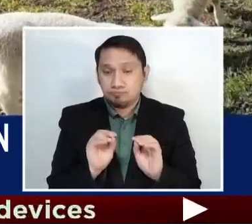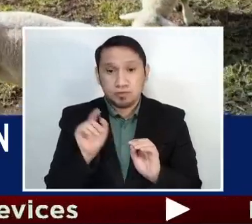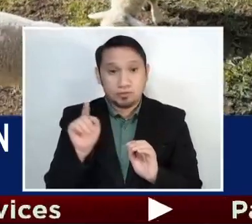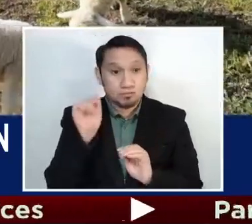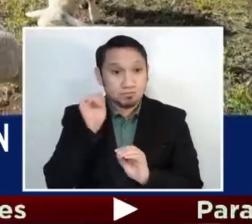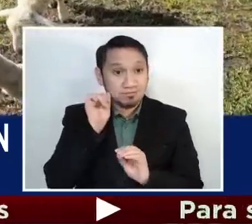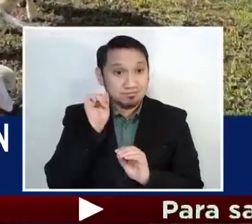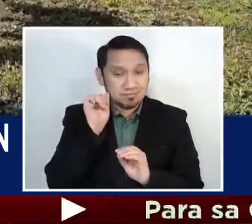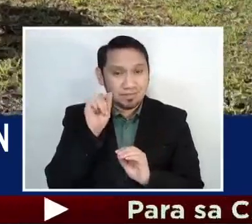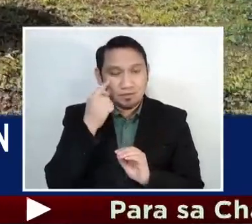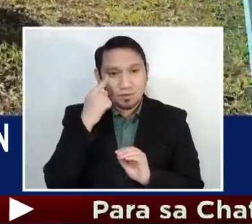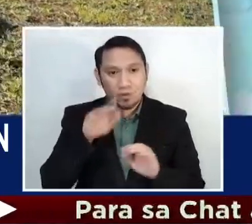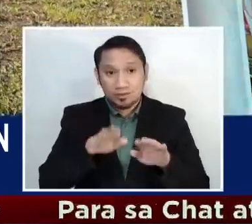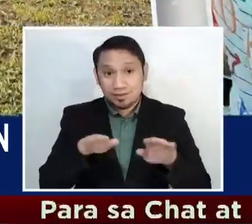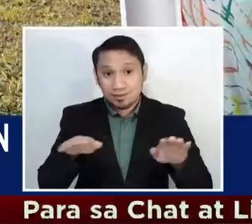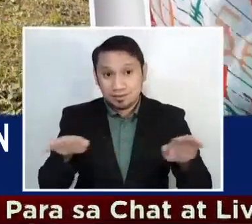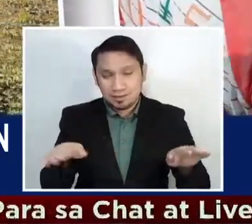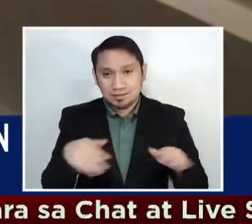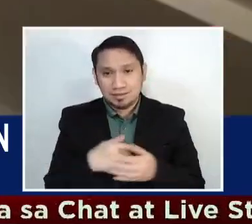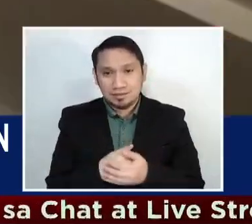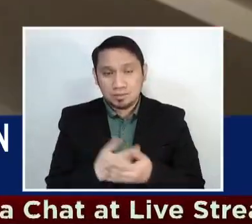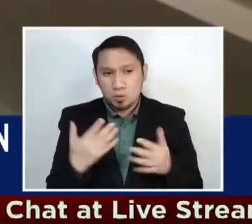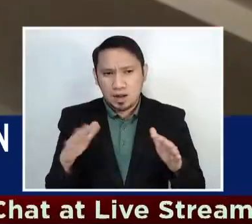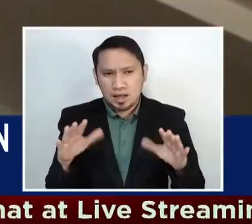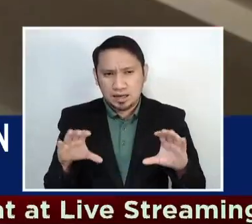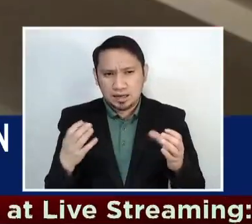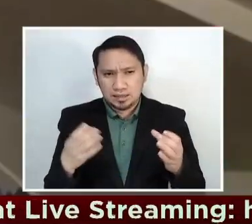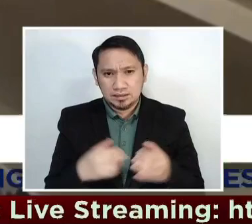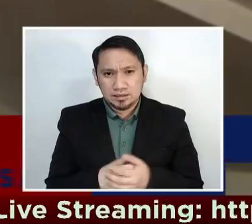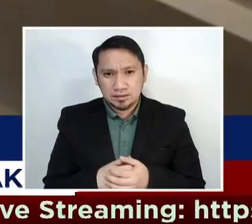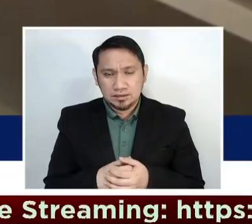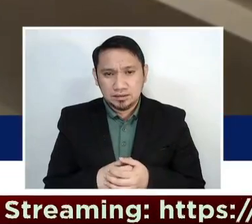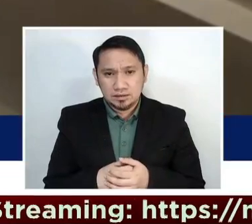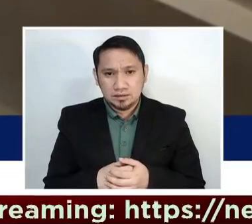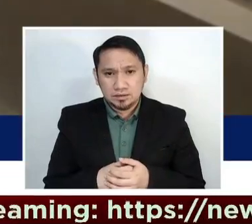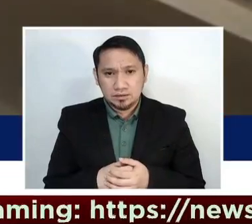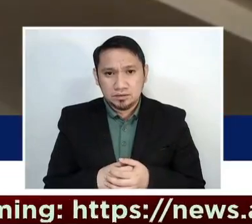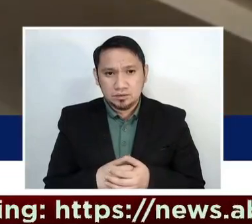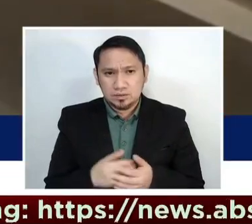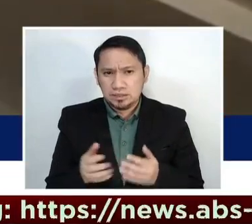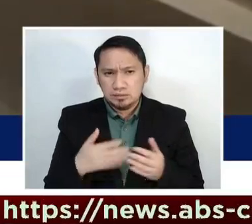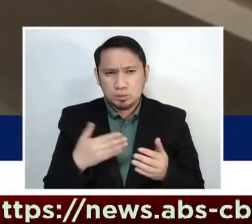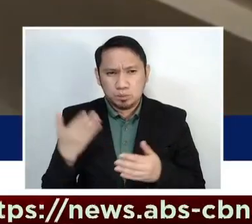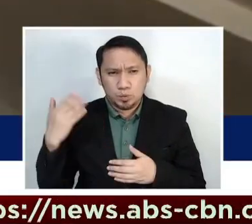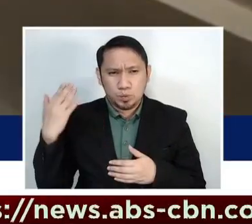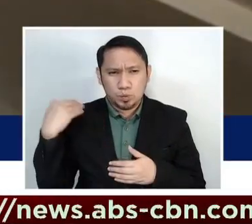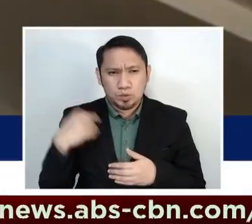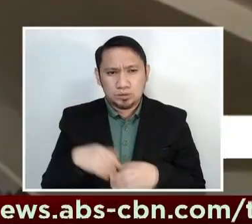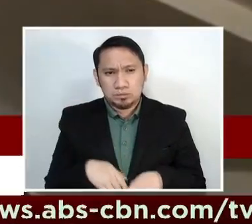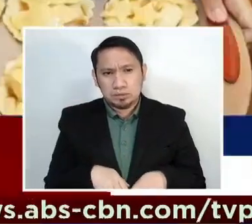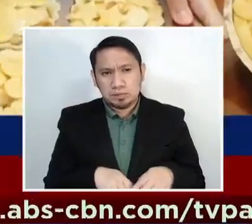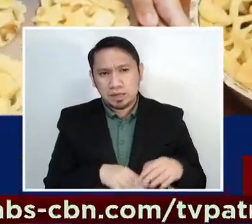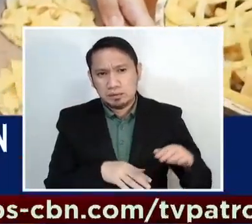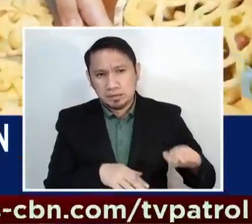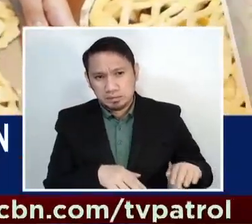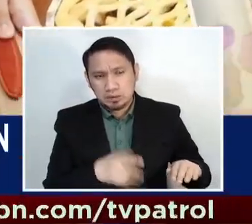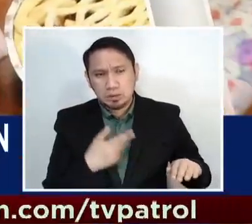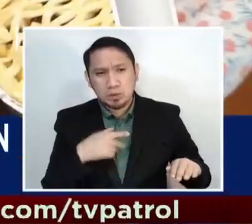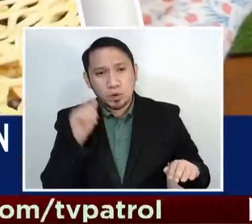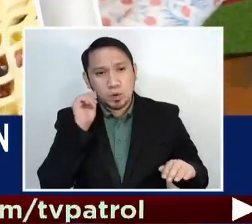mga anak kapag walang pasok sa school. Simula maliit pa yung daughter ko, talagang art-oriented po kami, no?